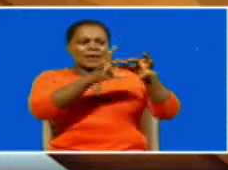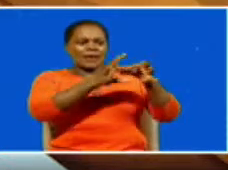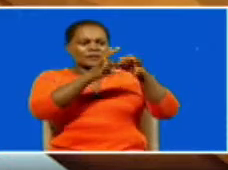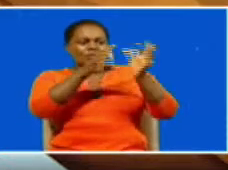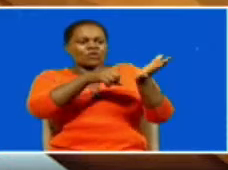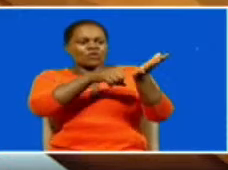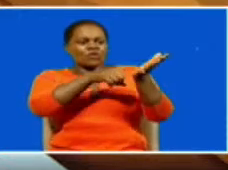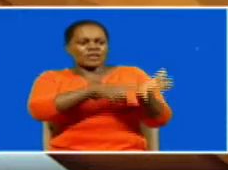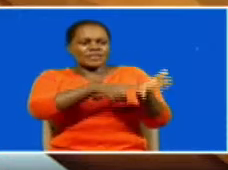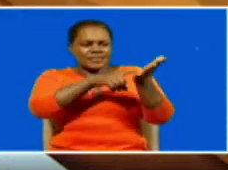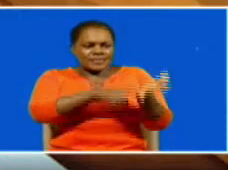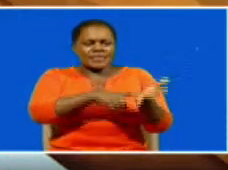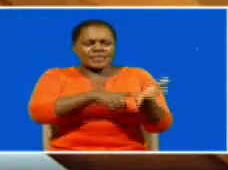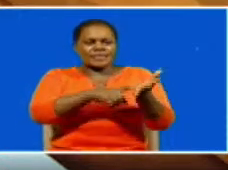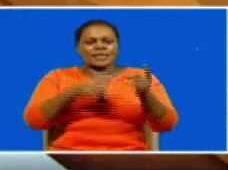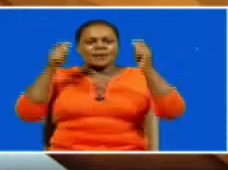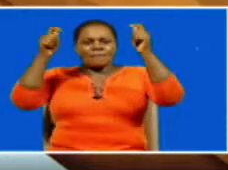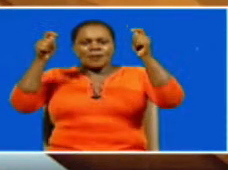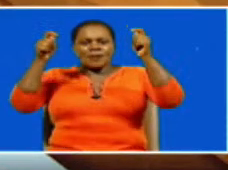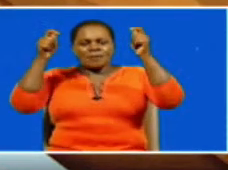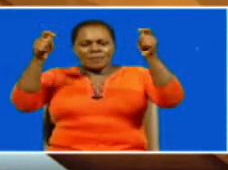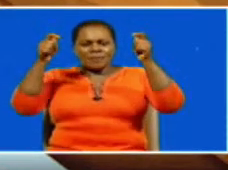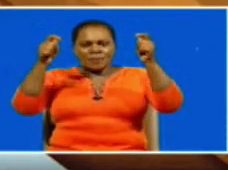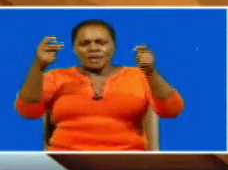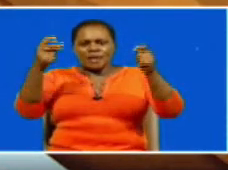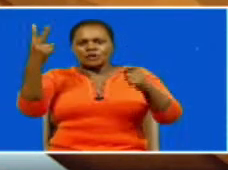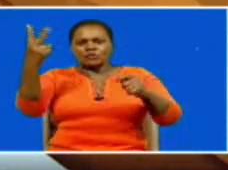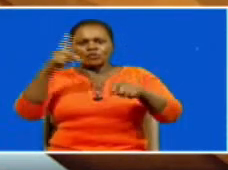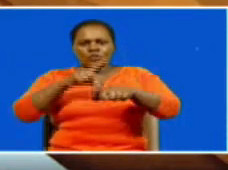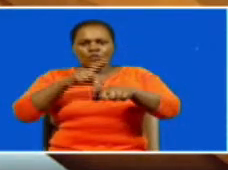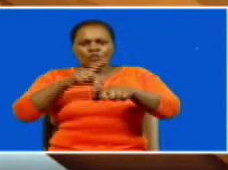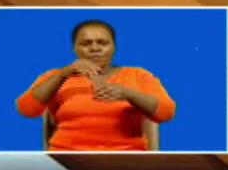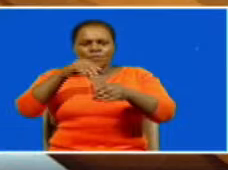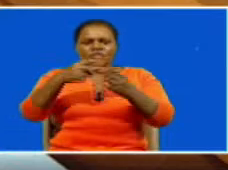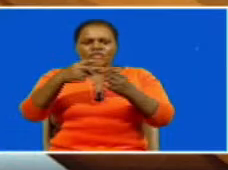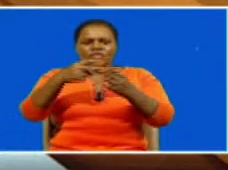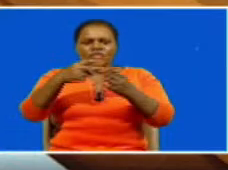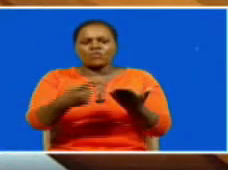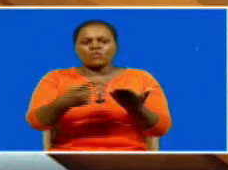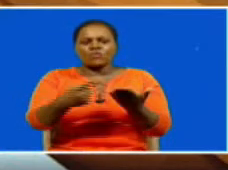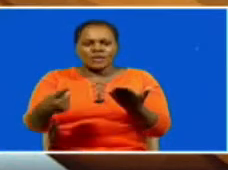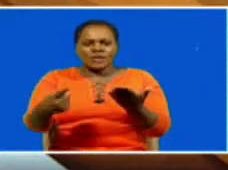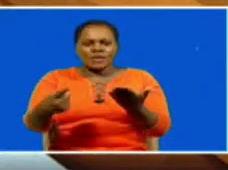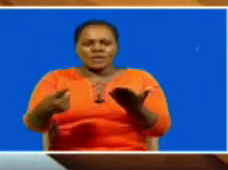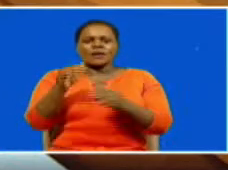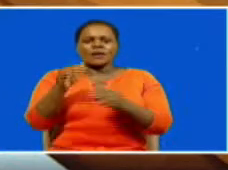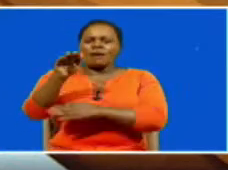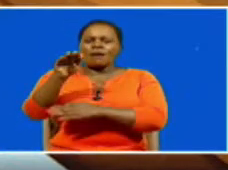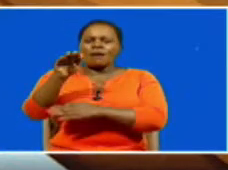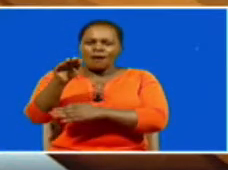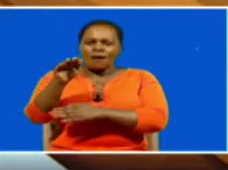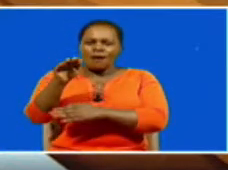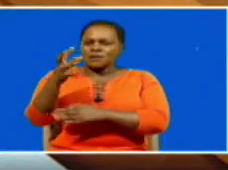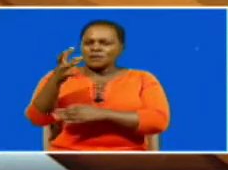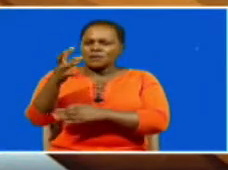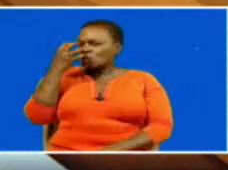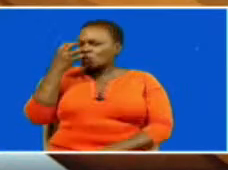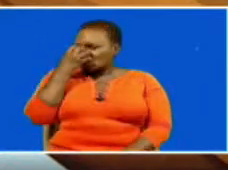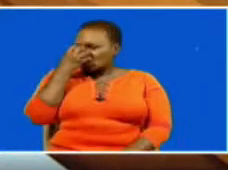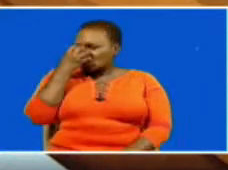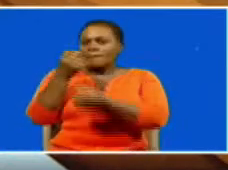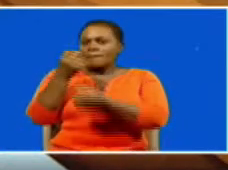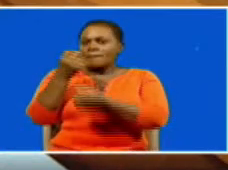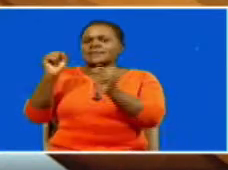kishikilia kufanya maandamano mara mbili sasa kwa wiki. Shinikizo zinaendelea kutolewa kwa Rais